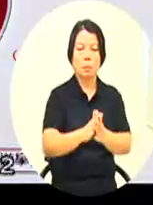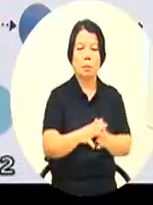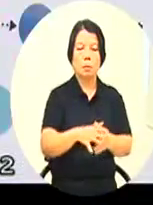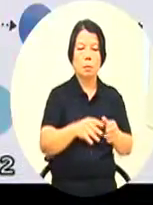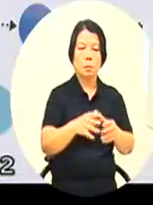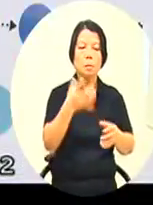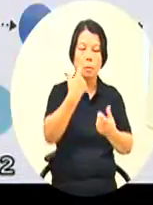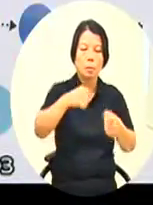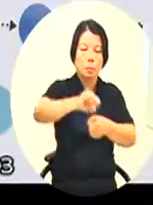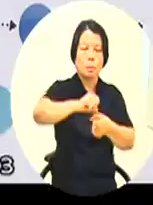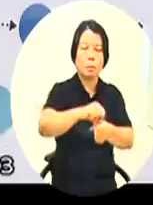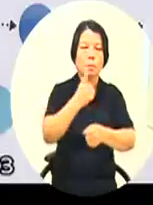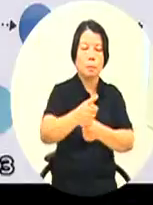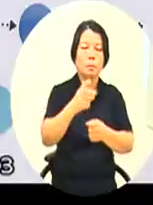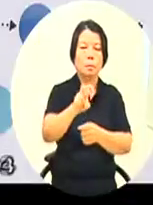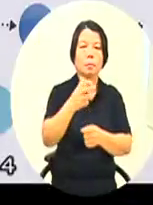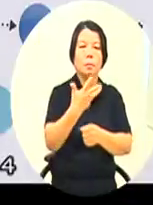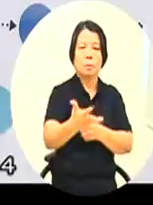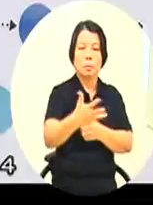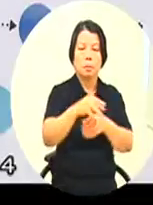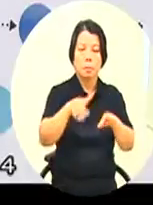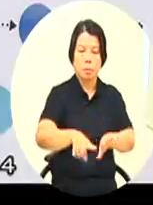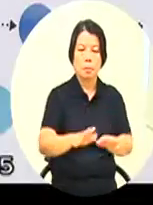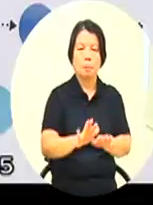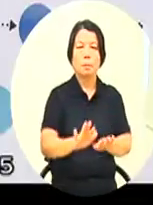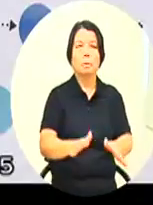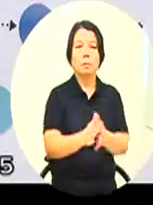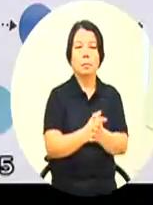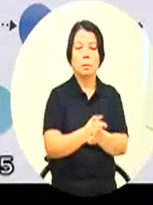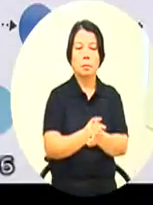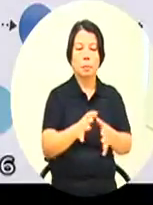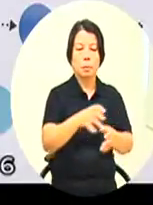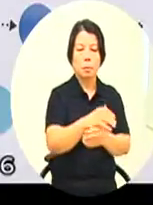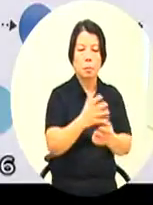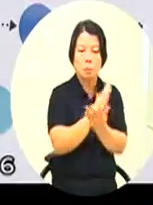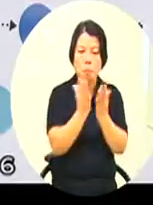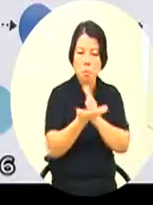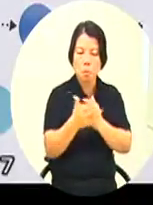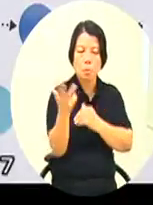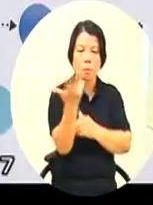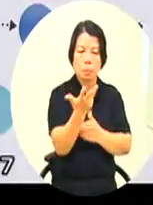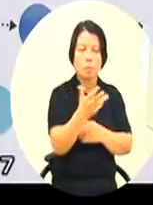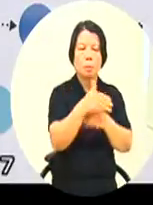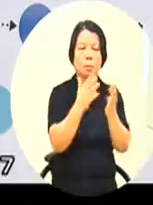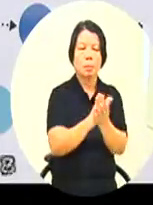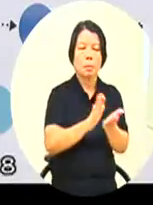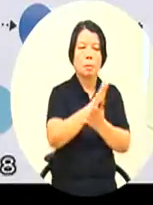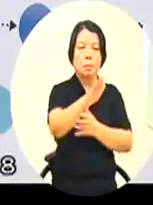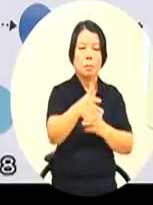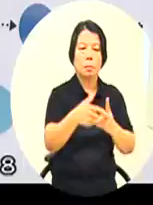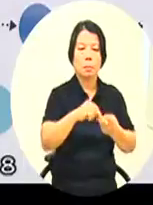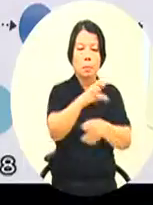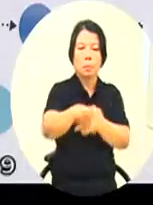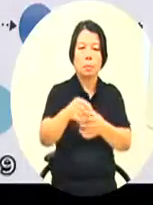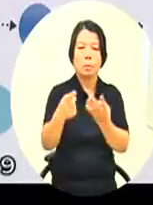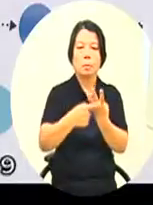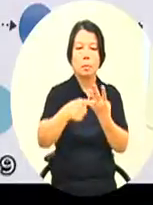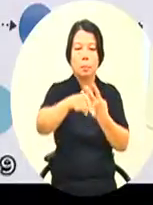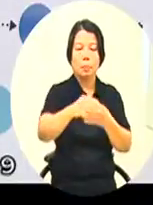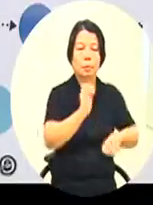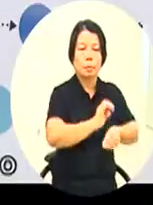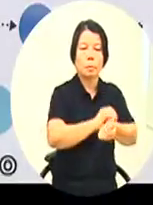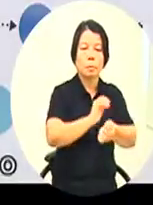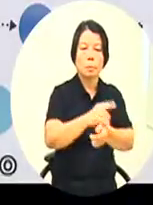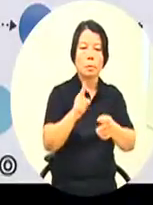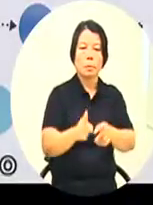个学校继续参与，正在发展八个学习的路线。其实这个将来跟我们农业局的，譬如说一